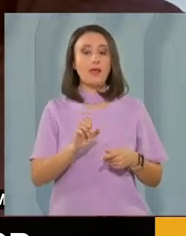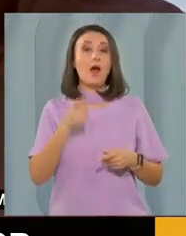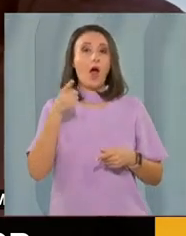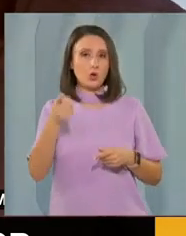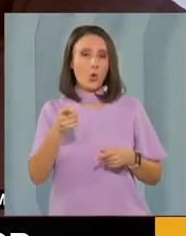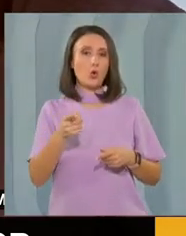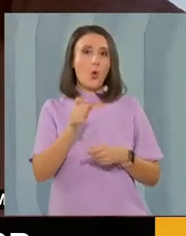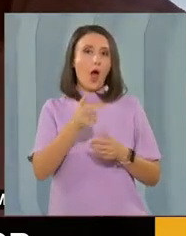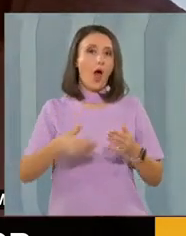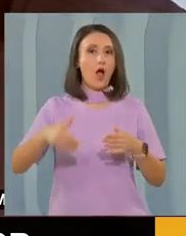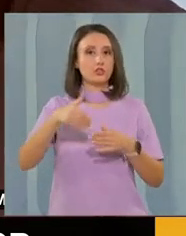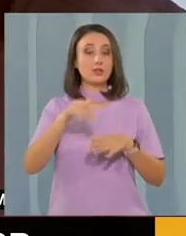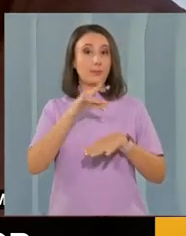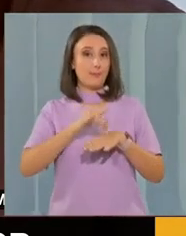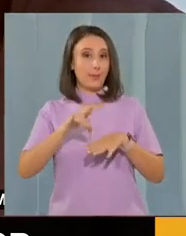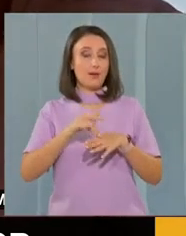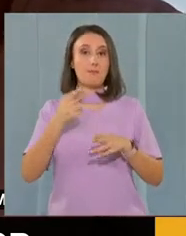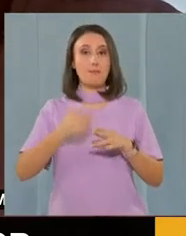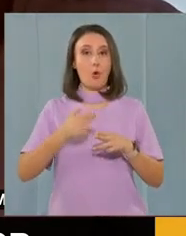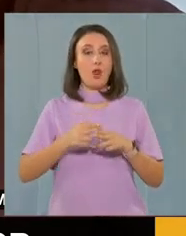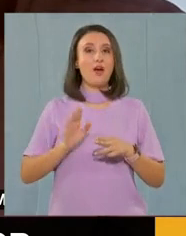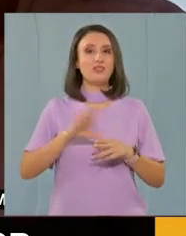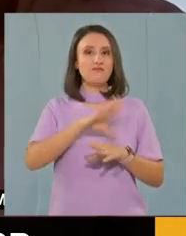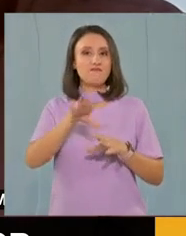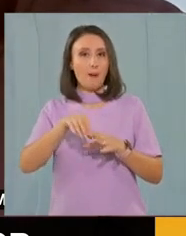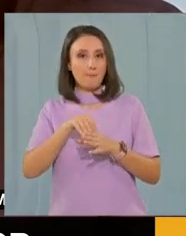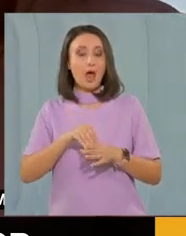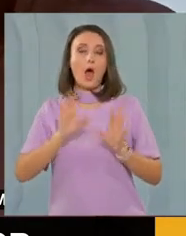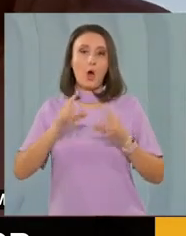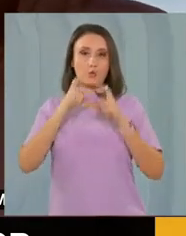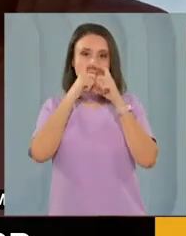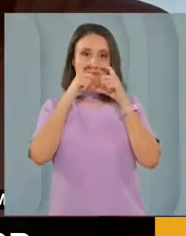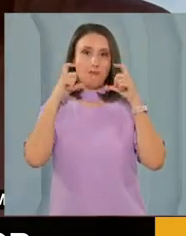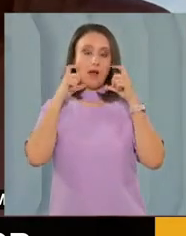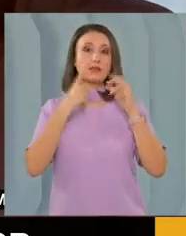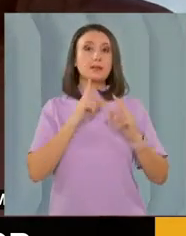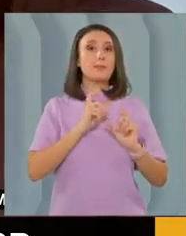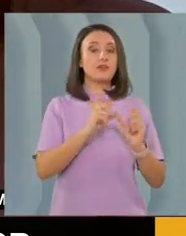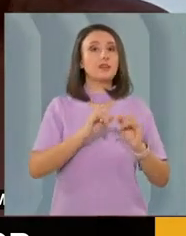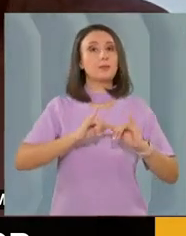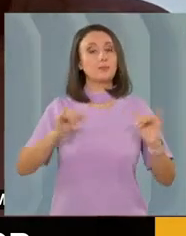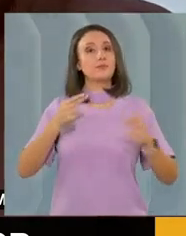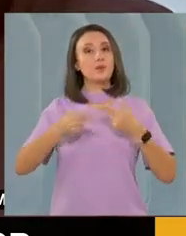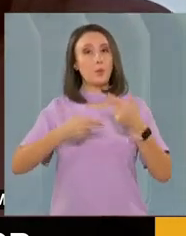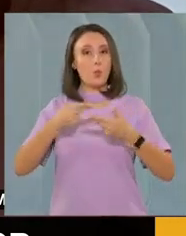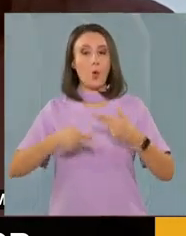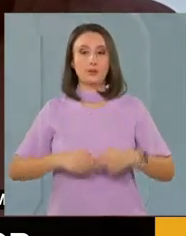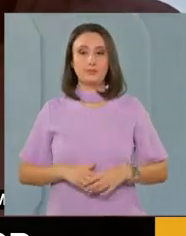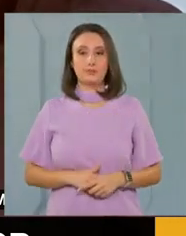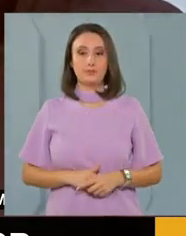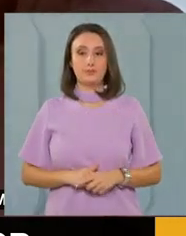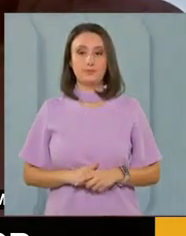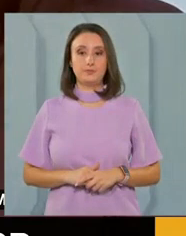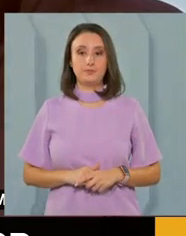personalul medical pacienții aparținătorii în poartă masca pentru ca să prevenim acest tip de transmitere în unitatea sanitară